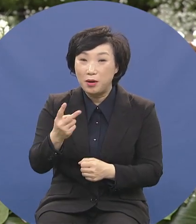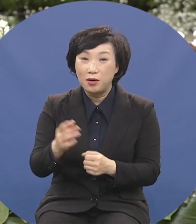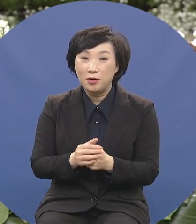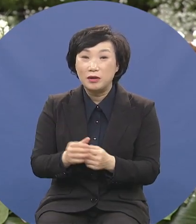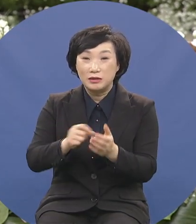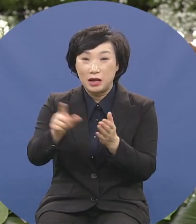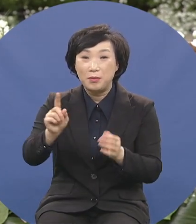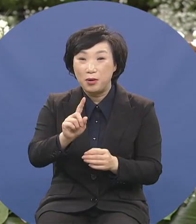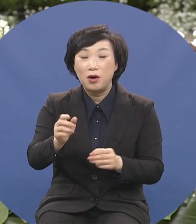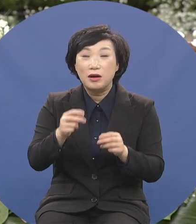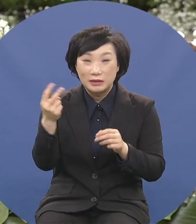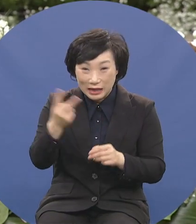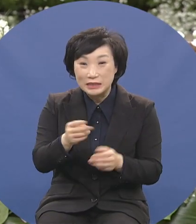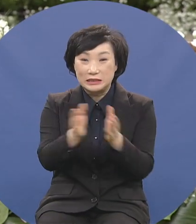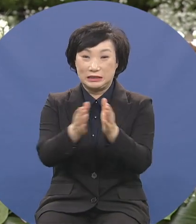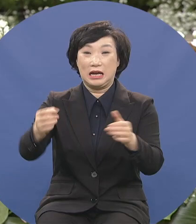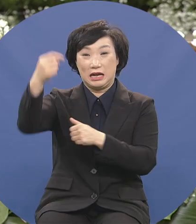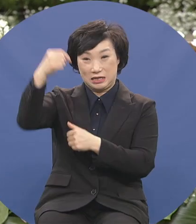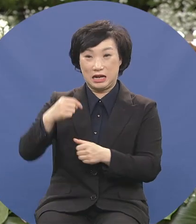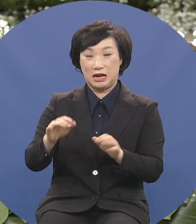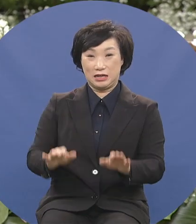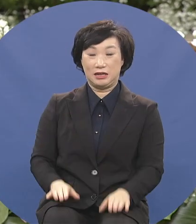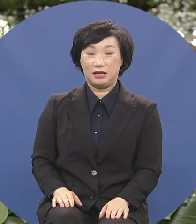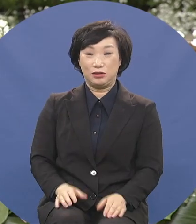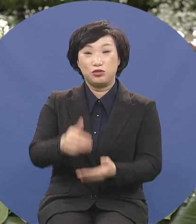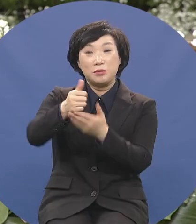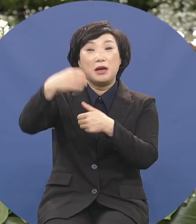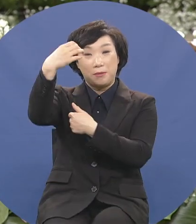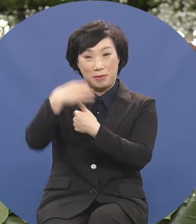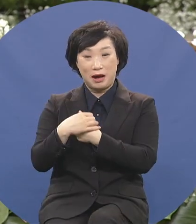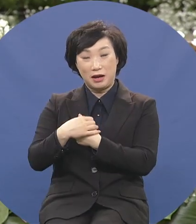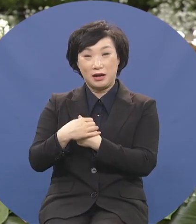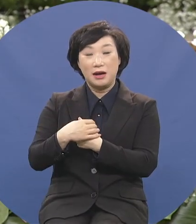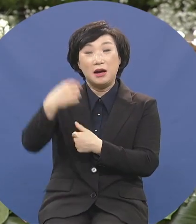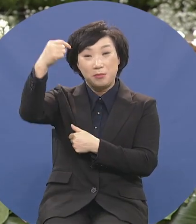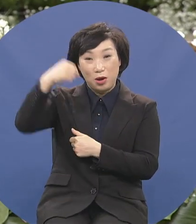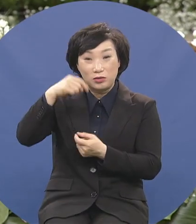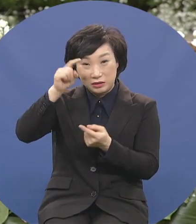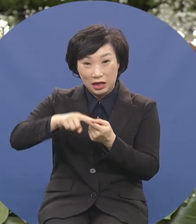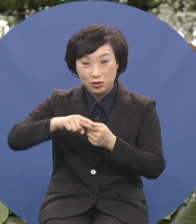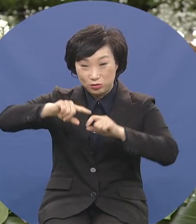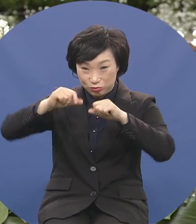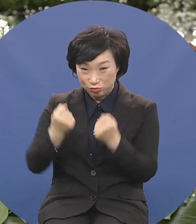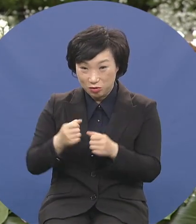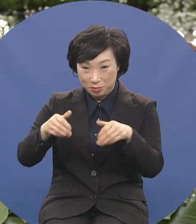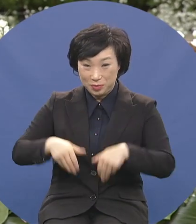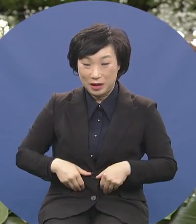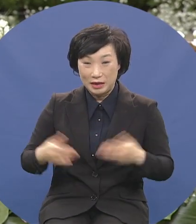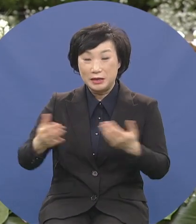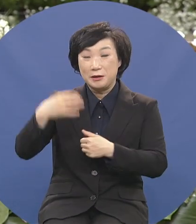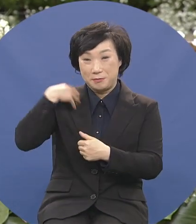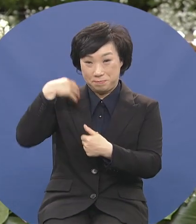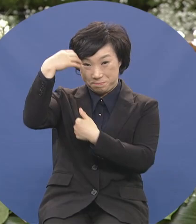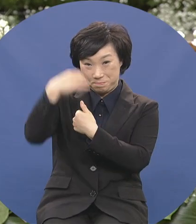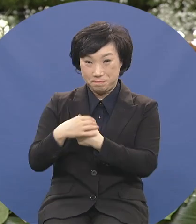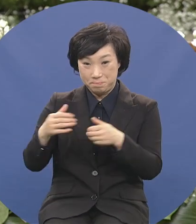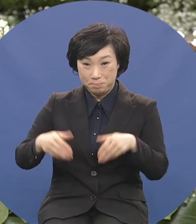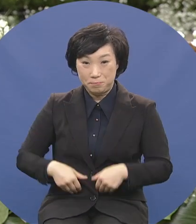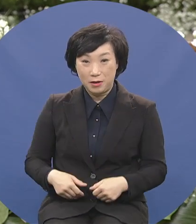하라, 시작하라, 주가 주신 명령대로 하라, 직분